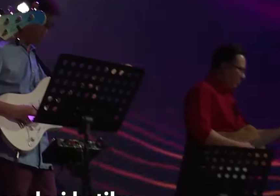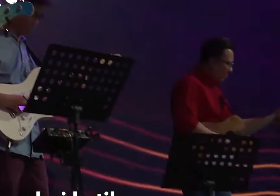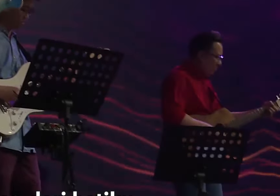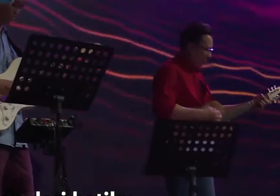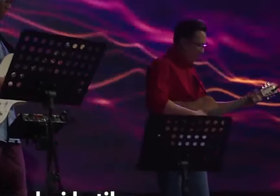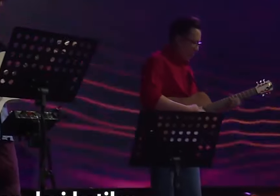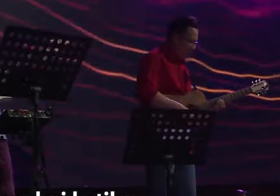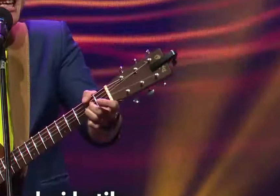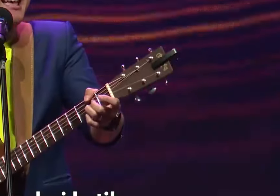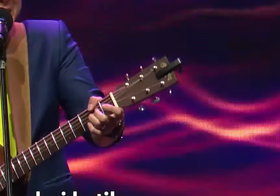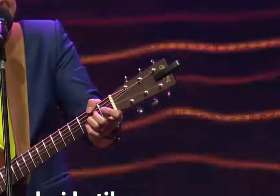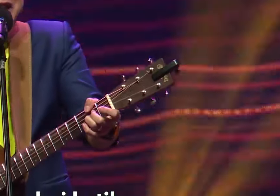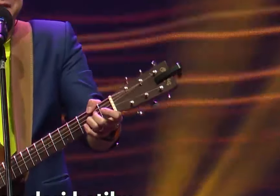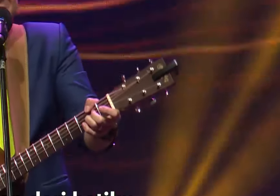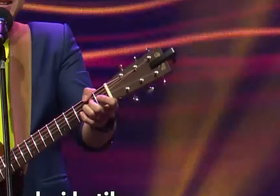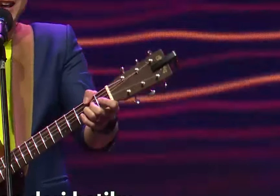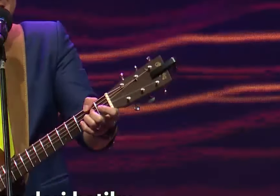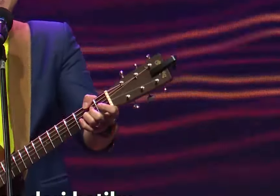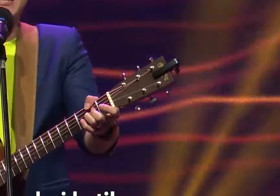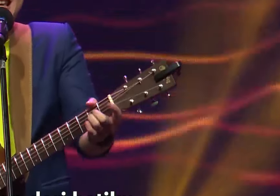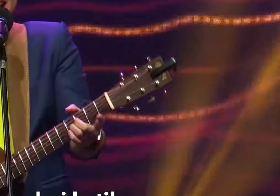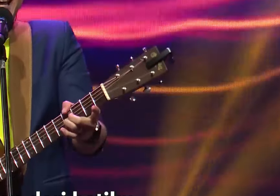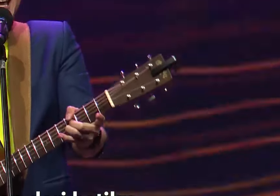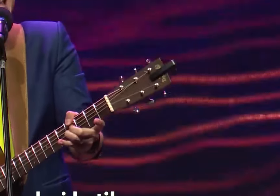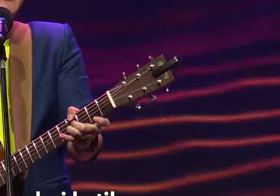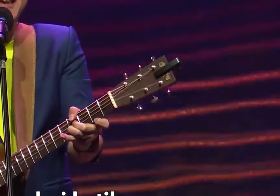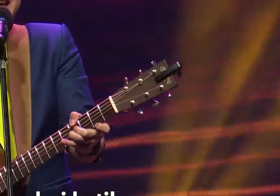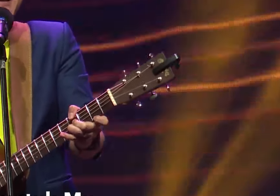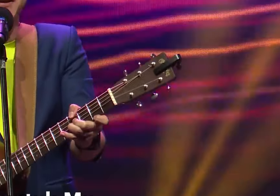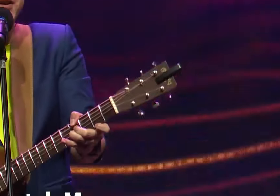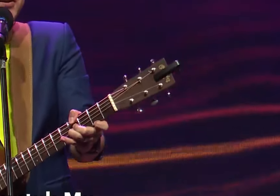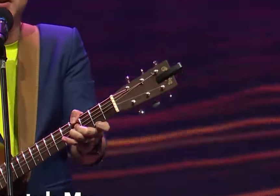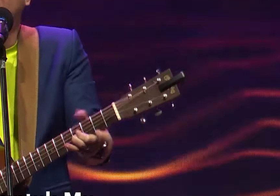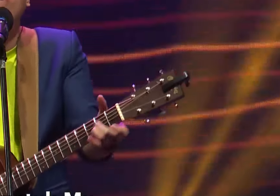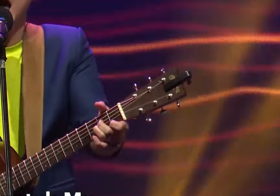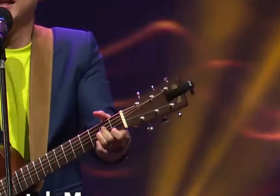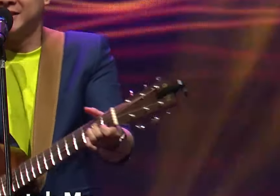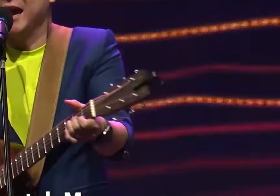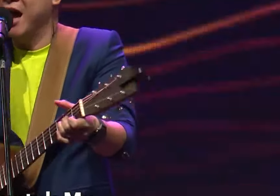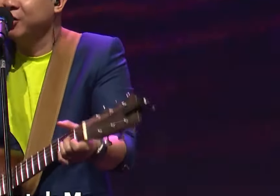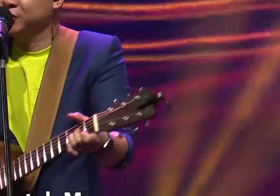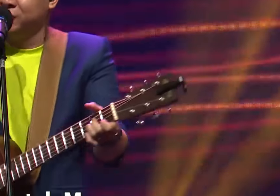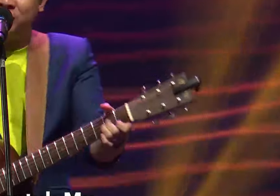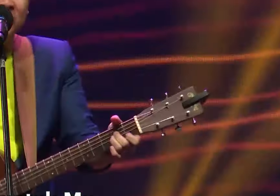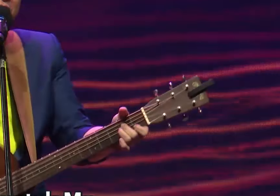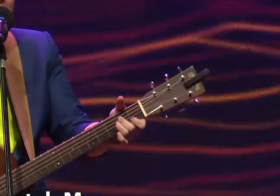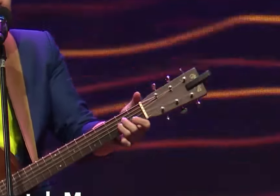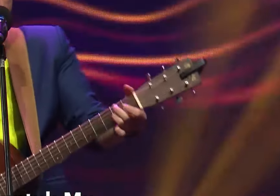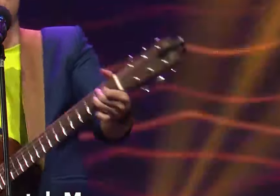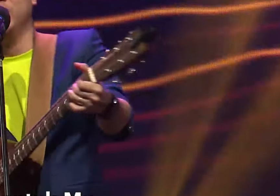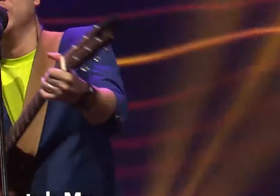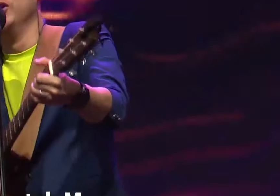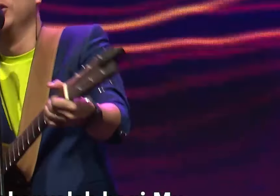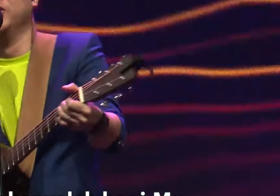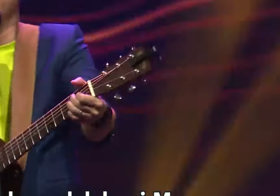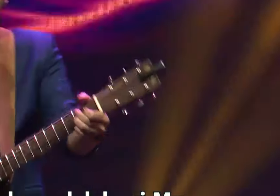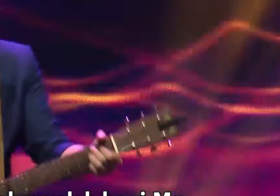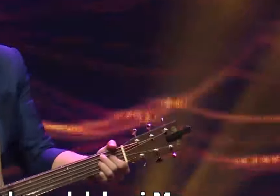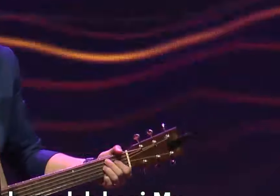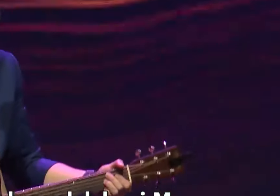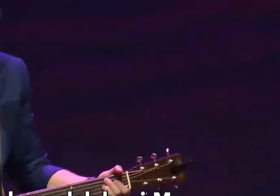persembahan. Terimalah pujian dari hatiku, hanya untuk-Mu.